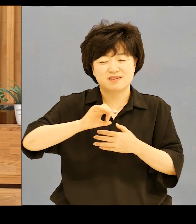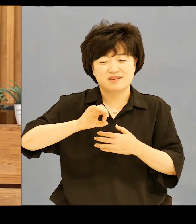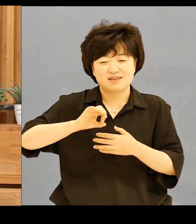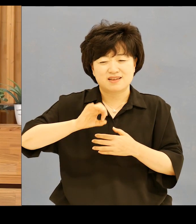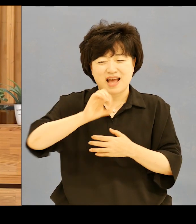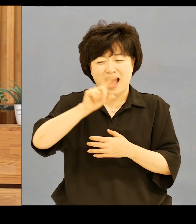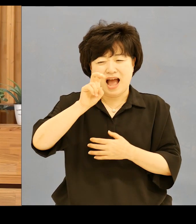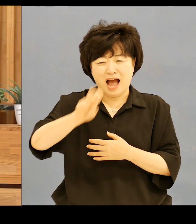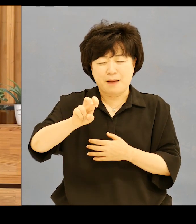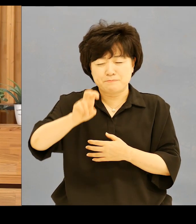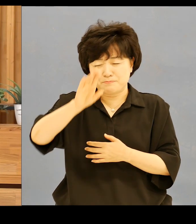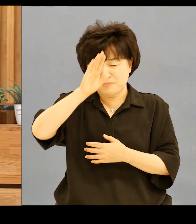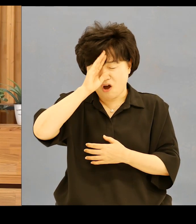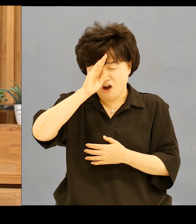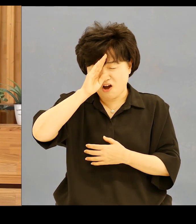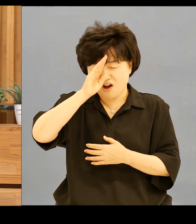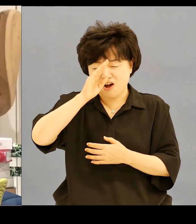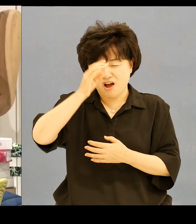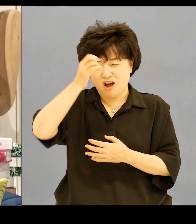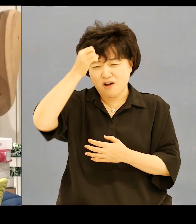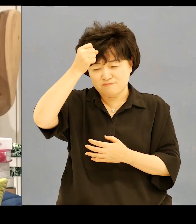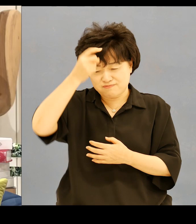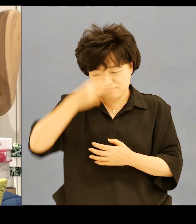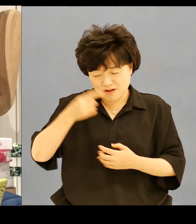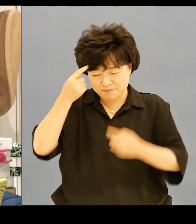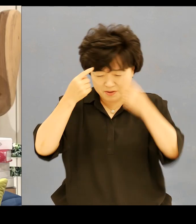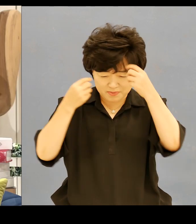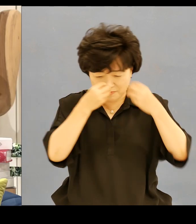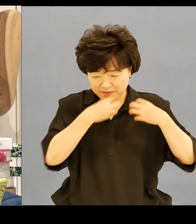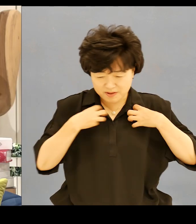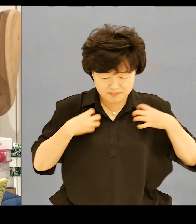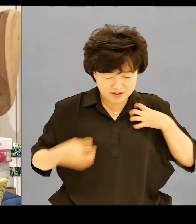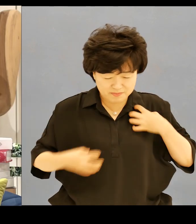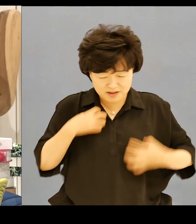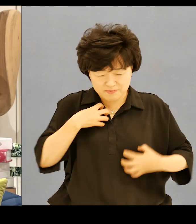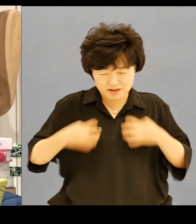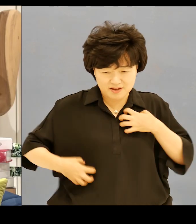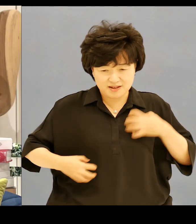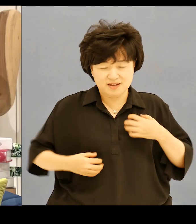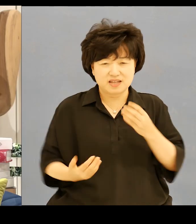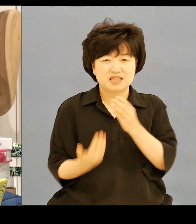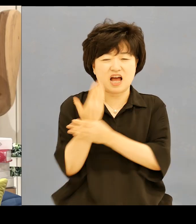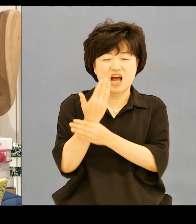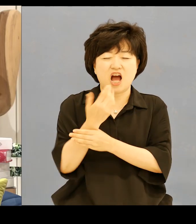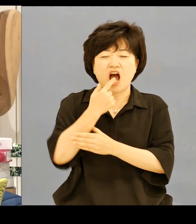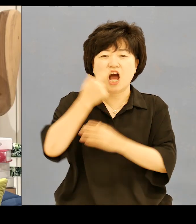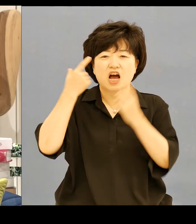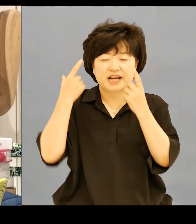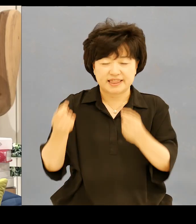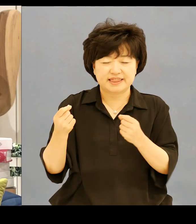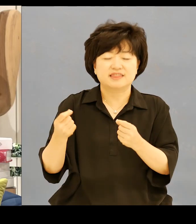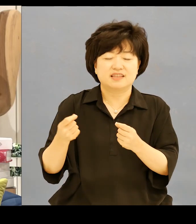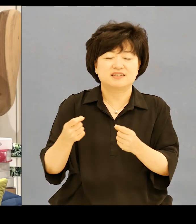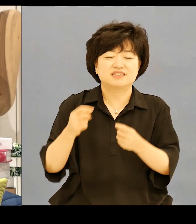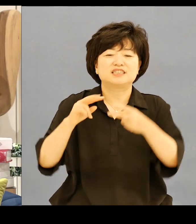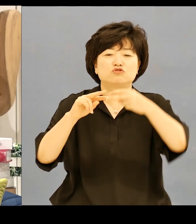말씀을 해주시더라고요. 근데 하필 그날 제가 병원을 혼자 갔어요. 그래서 제가